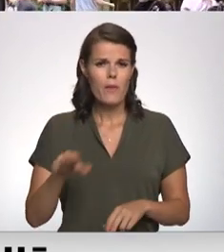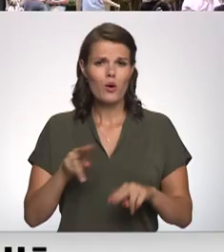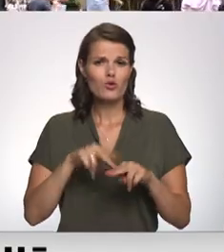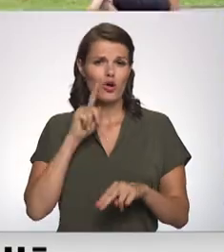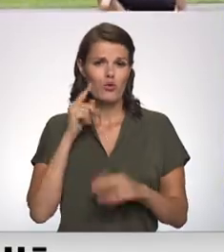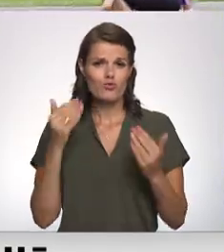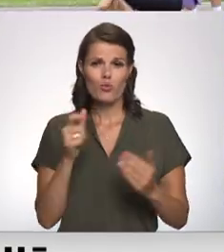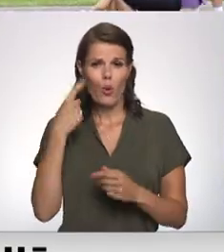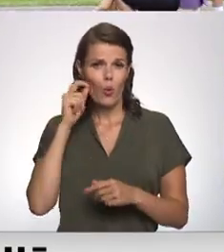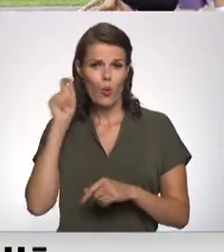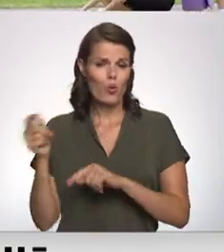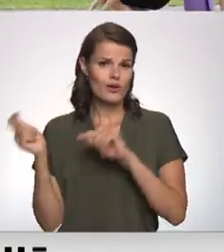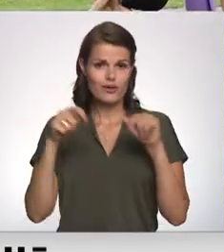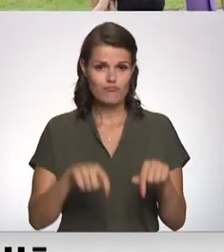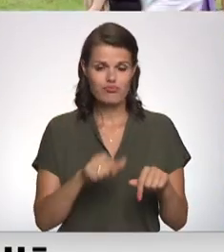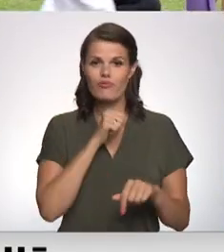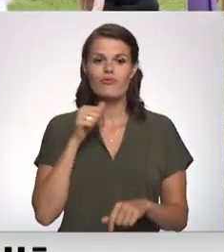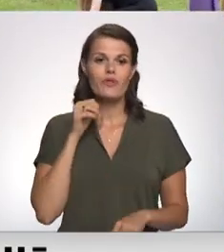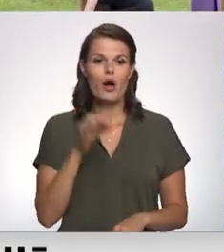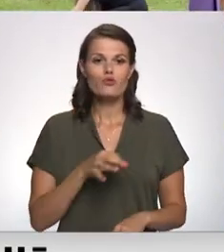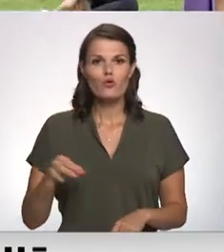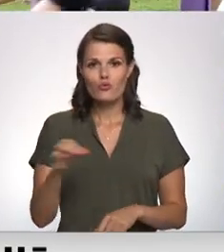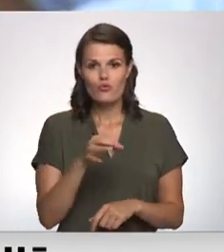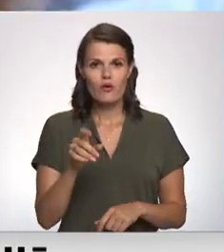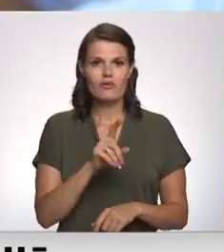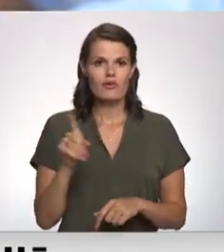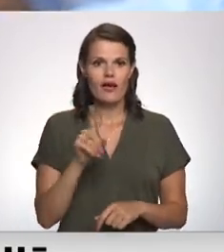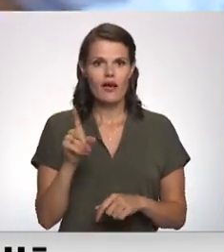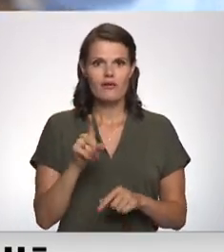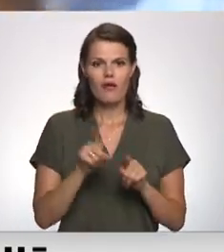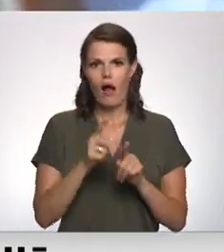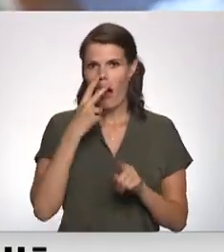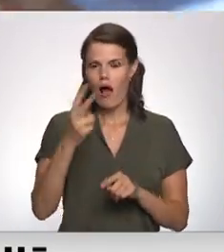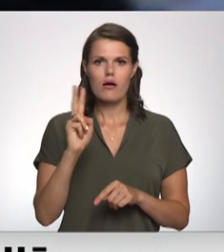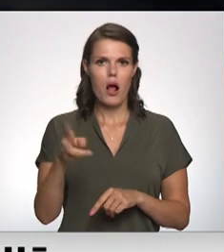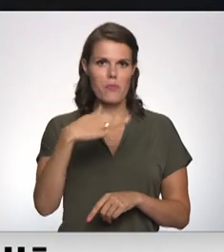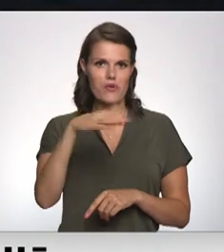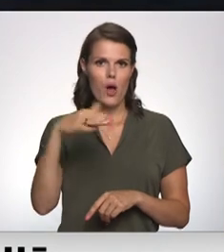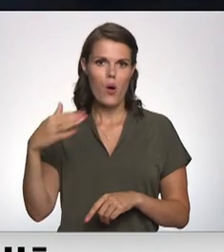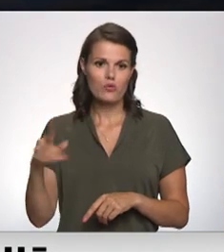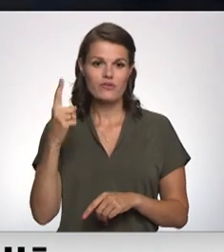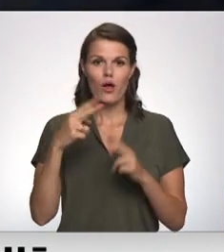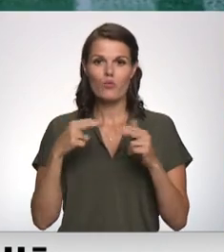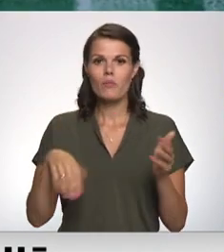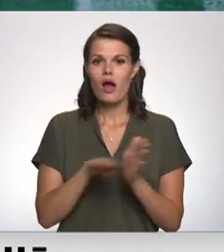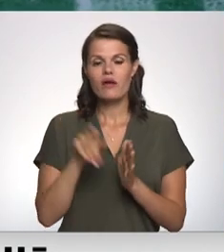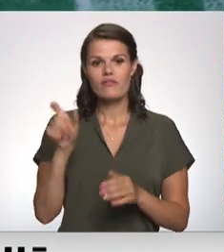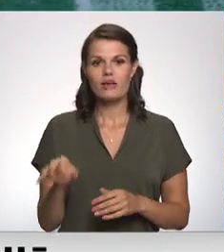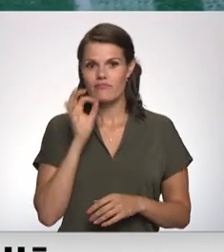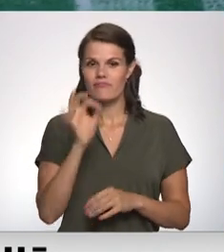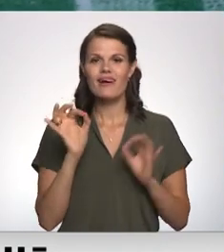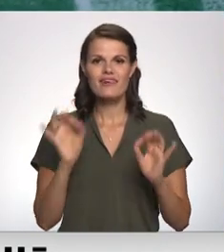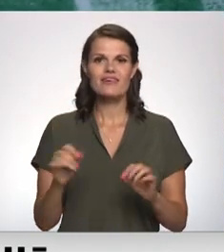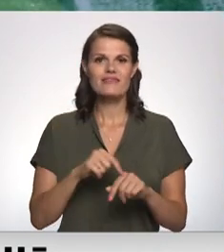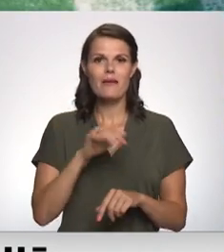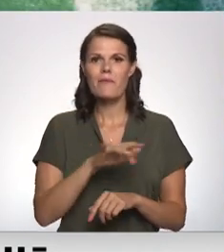no Čortkivas pilsētas ieradušies Talsu novadām, ir tāds pieaugušo skatiens. Viena no nometnes dalībniecēm atzīs, ka īstu bērnību